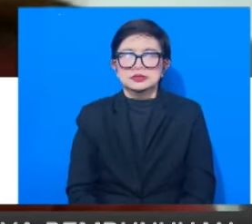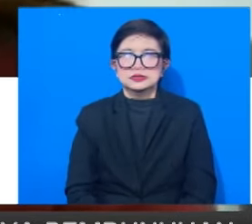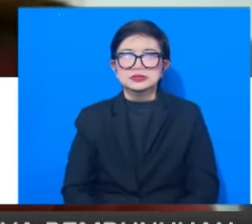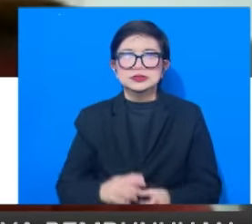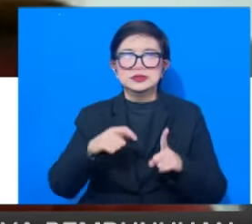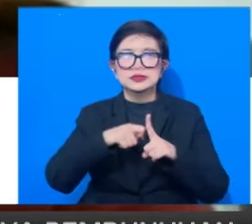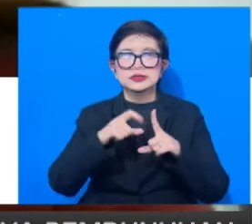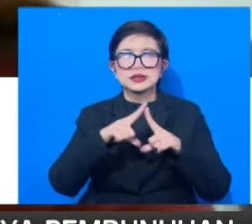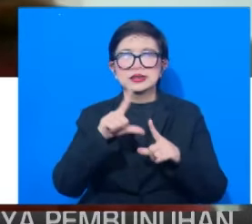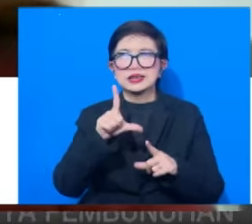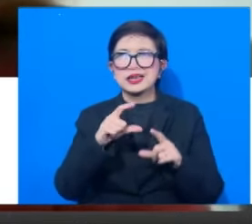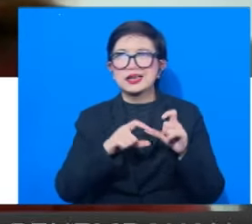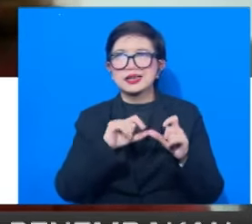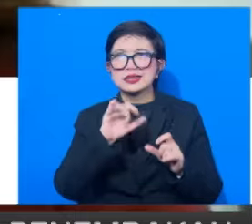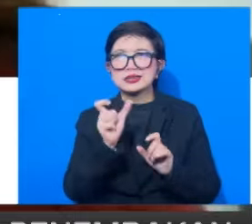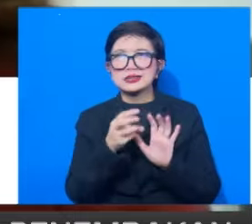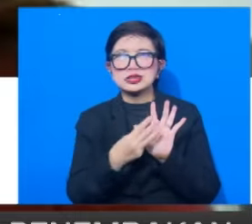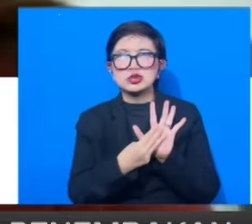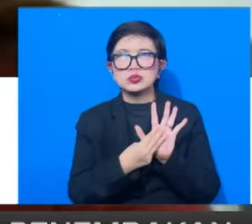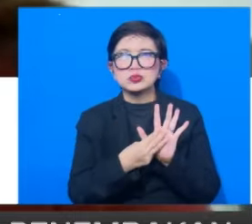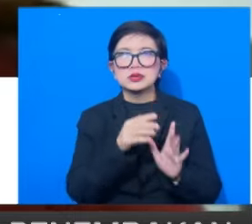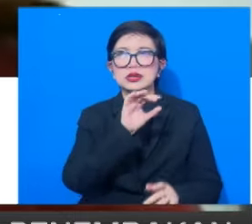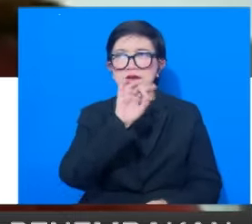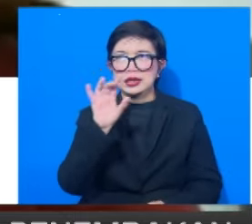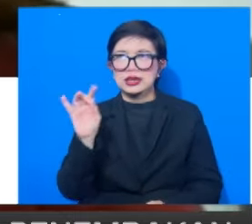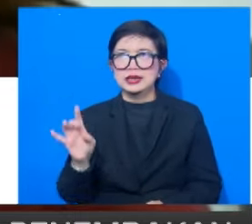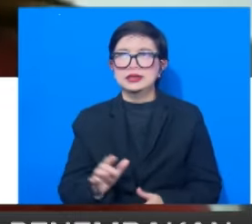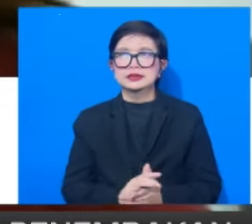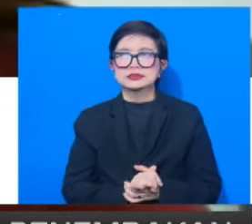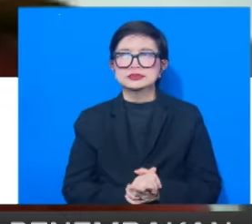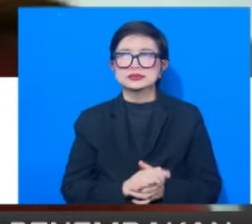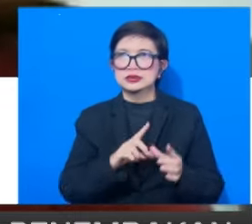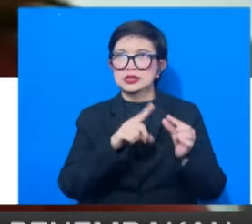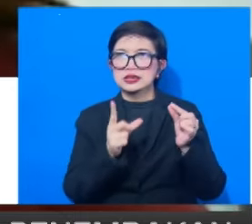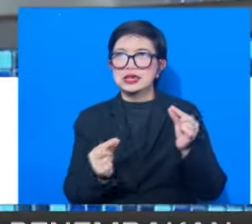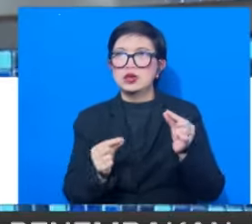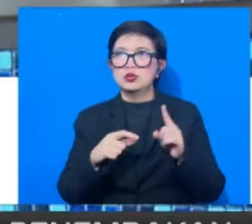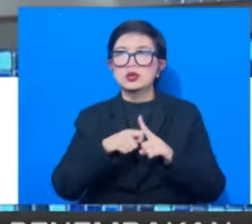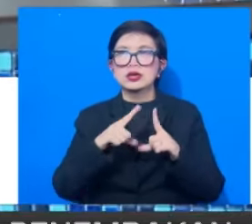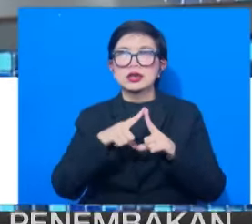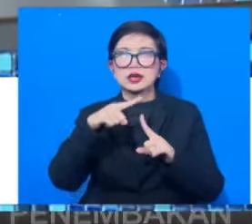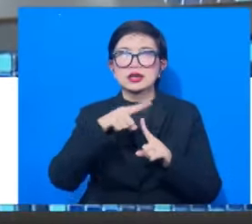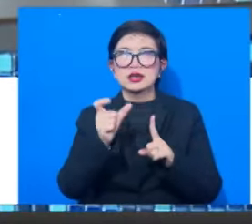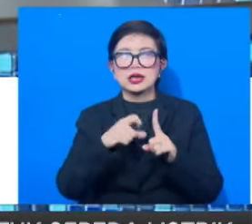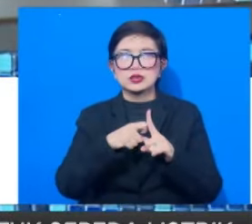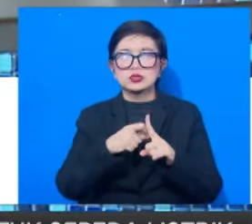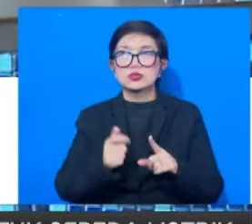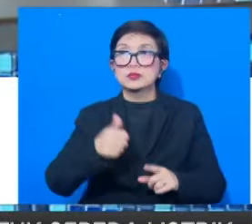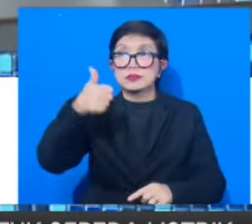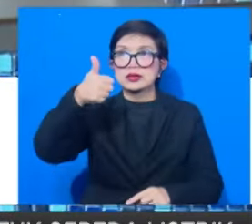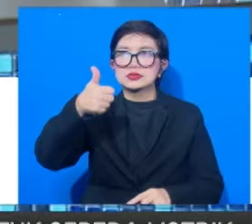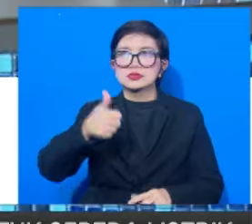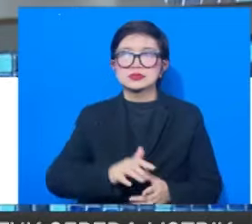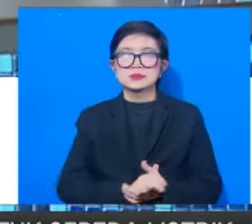fosfor. Dan yang paling penting adalah daun katuk dan daun kelor ini sangat tinggi antioksidan. Jika